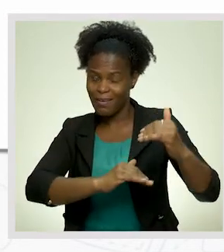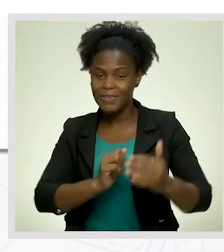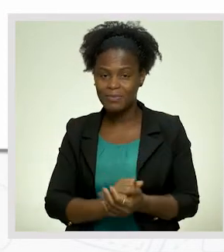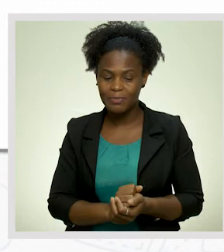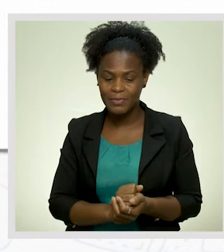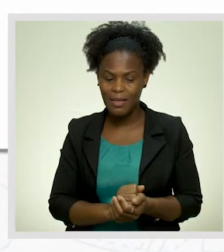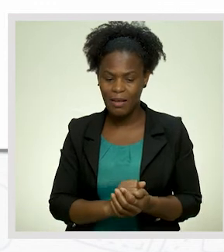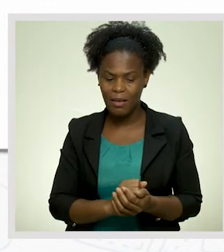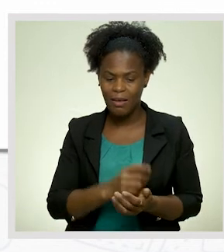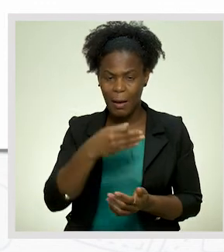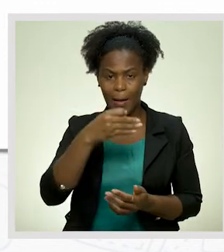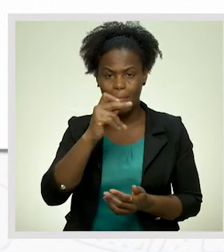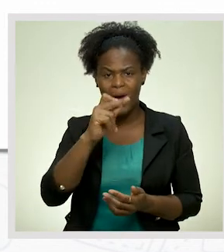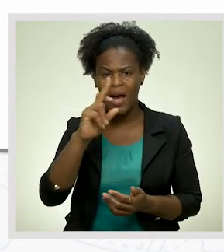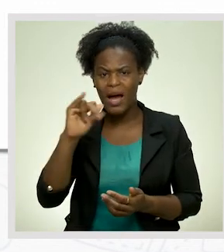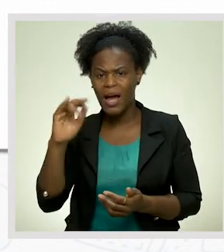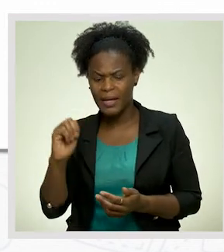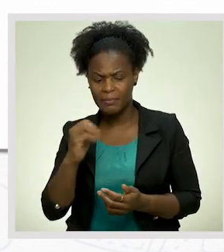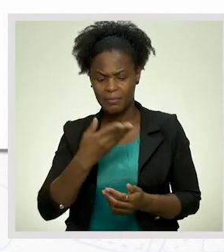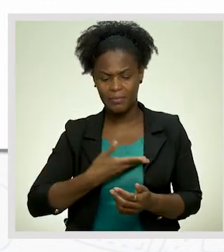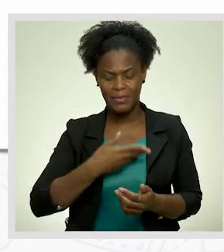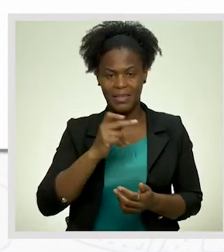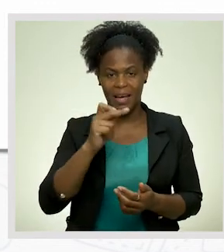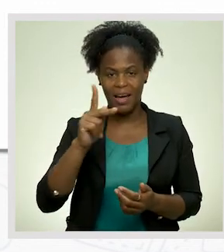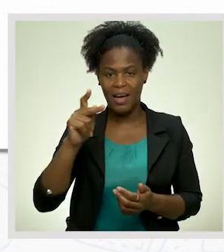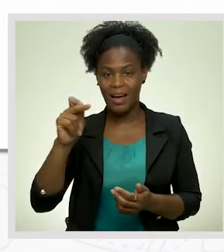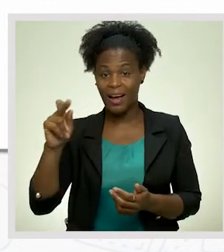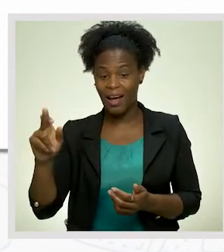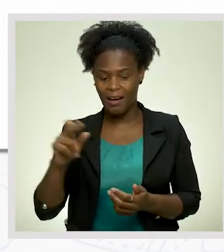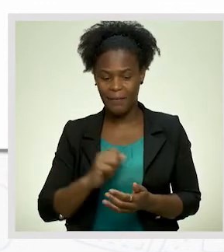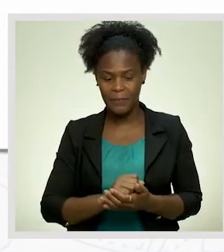Paris, Dakar, Rabat,